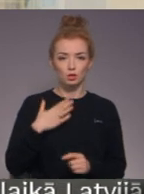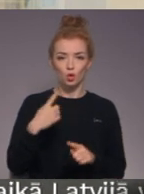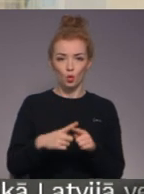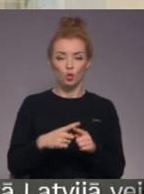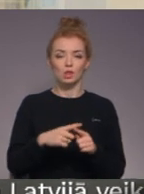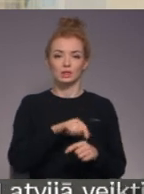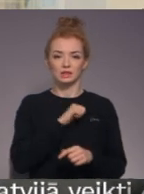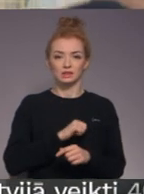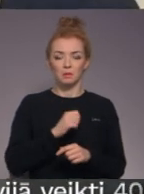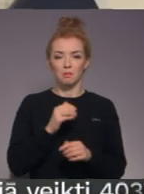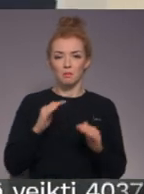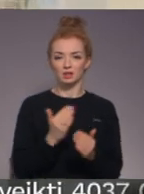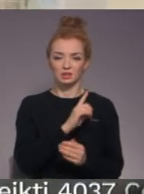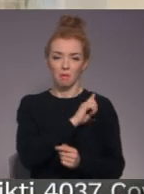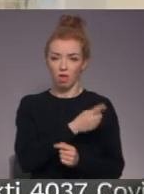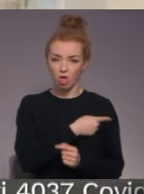sekojoši.